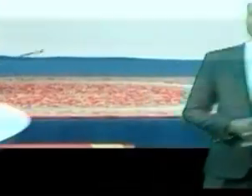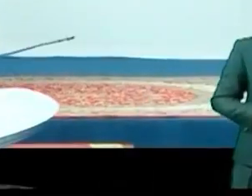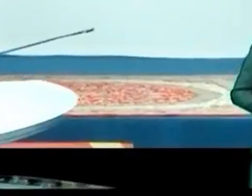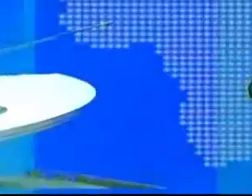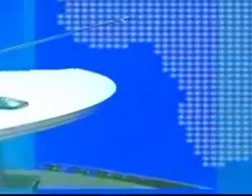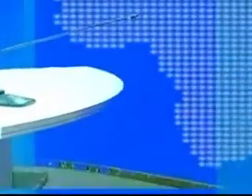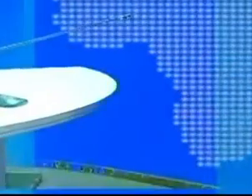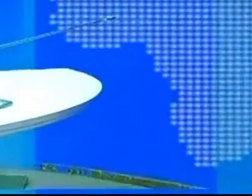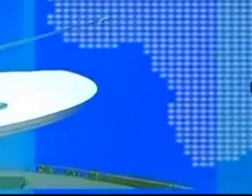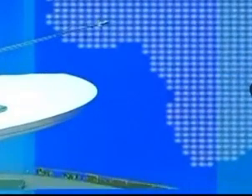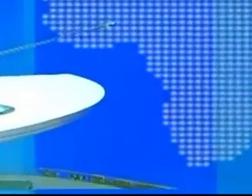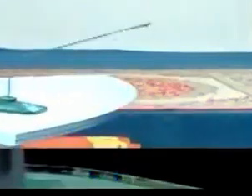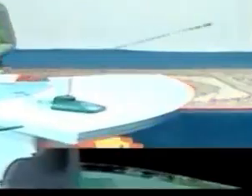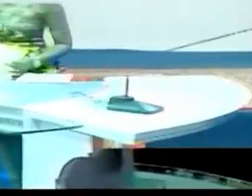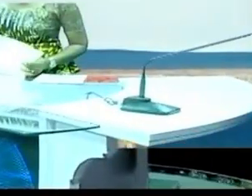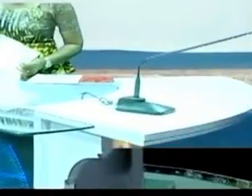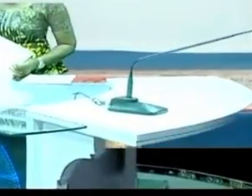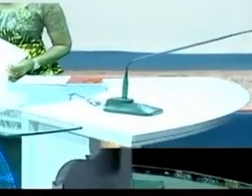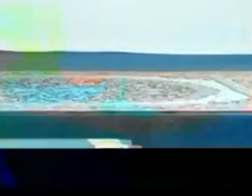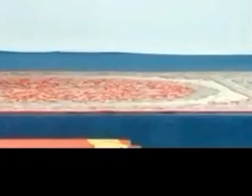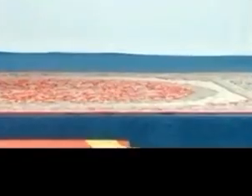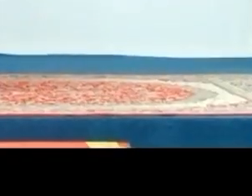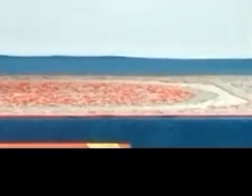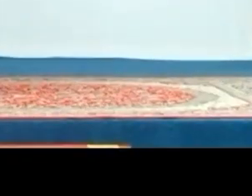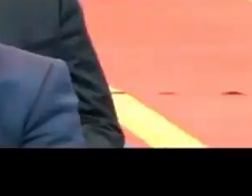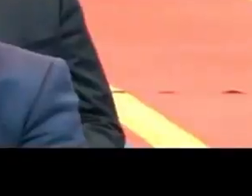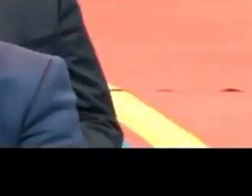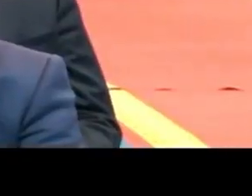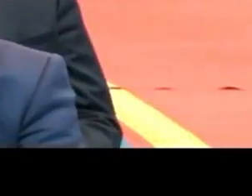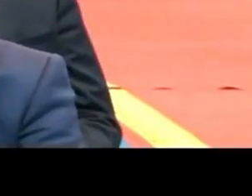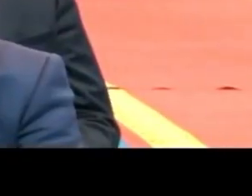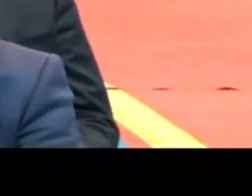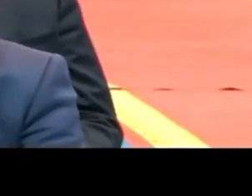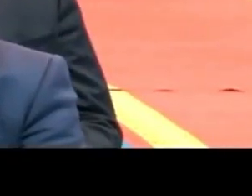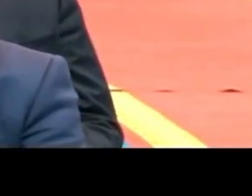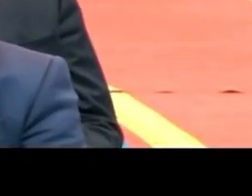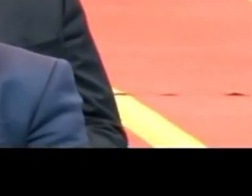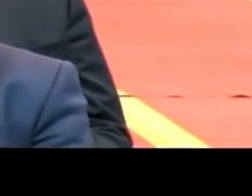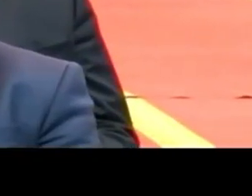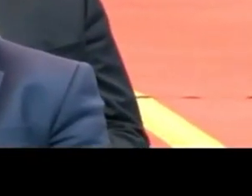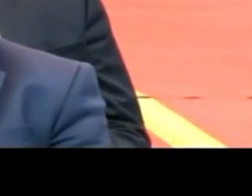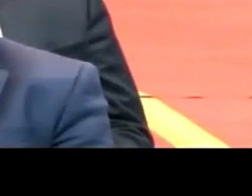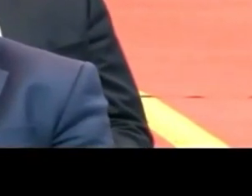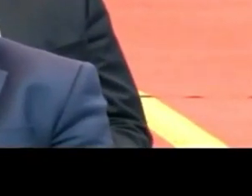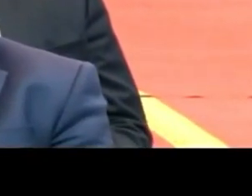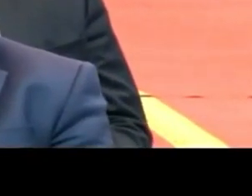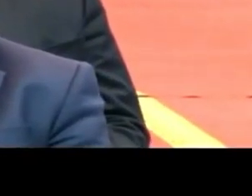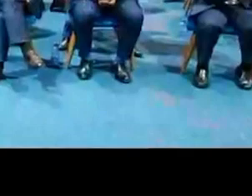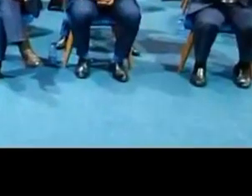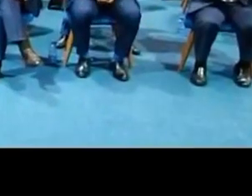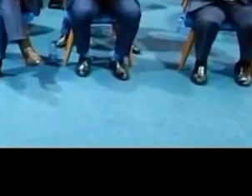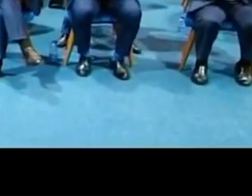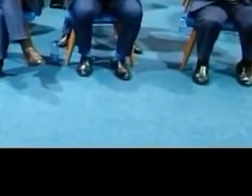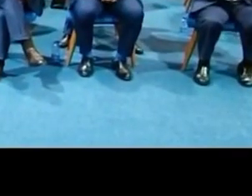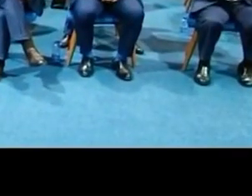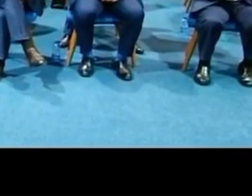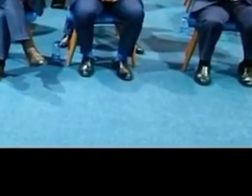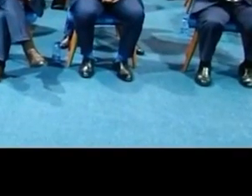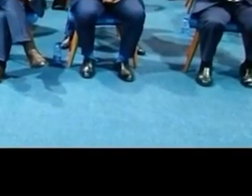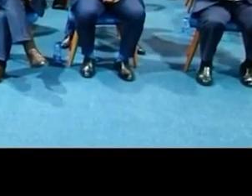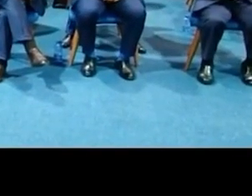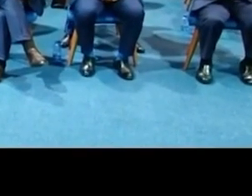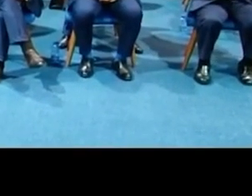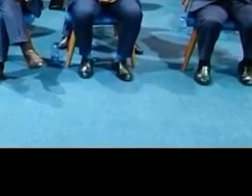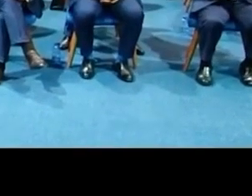a rencontré le président du Sénat, Bahati Lukwebo, et une forte délégation des sénateurs, toutes tendances